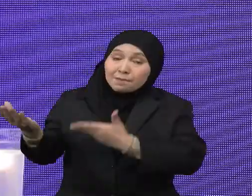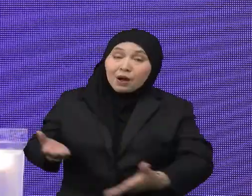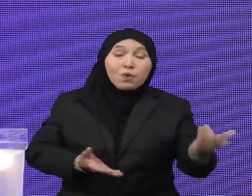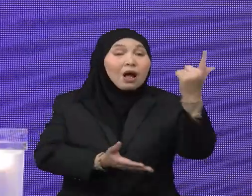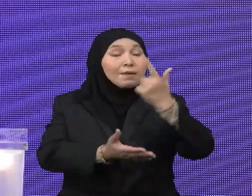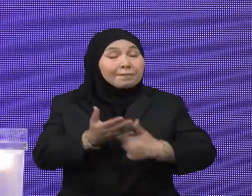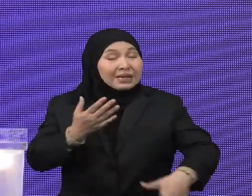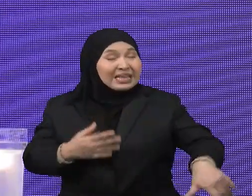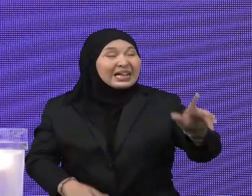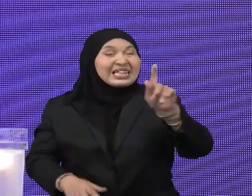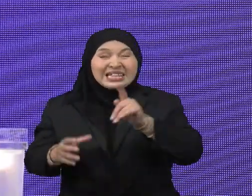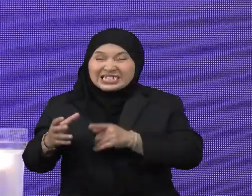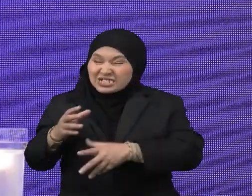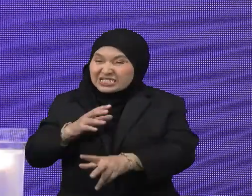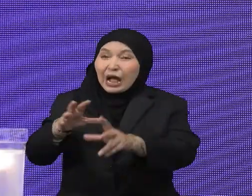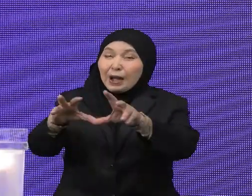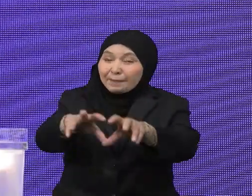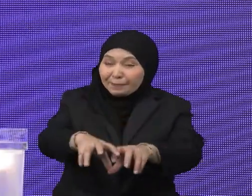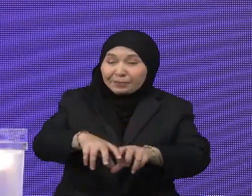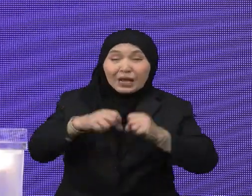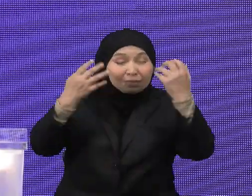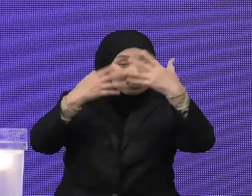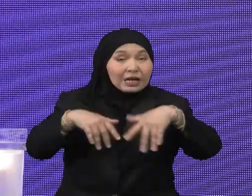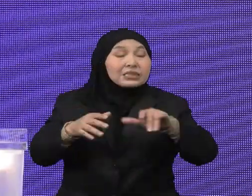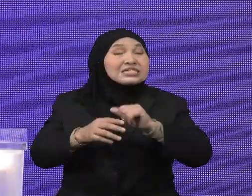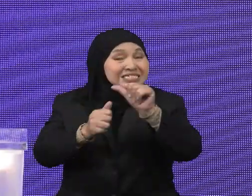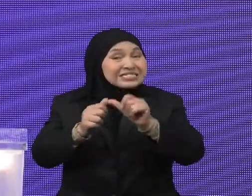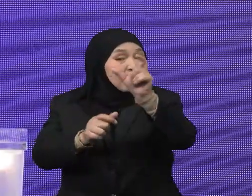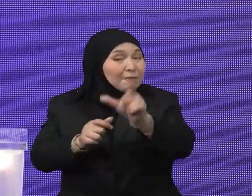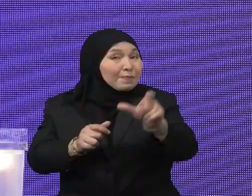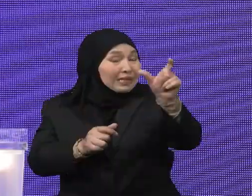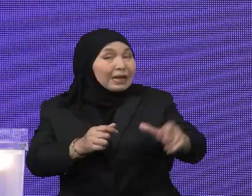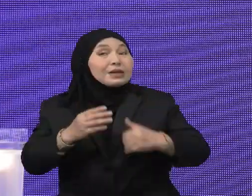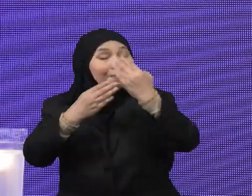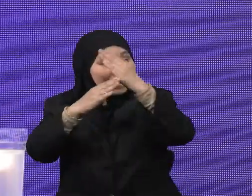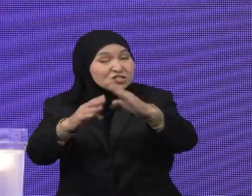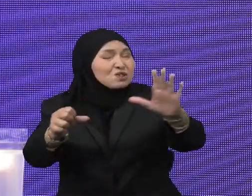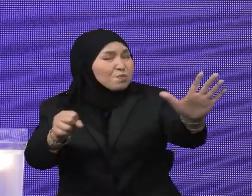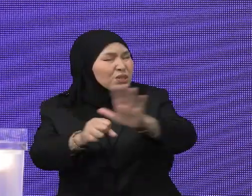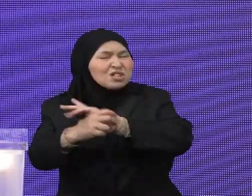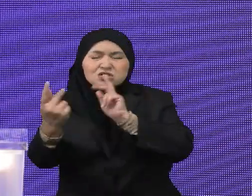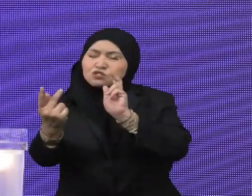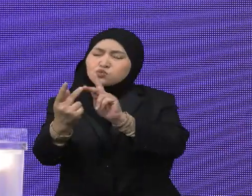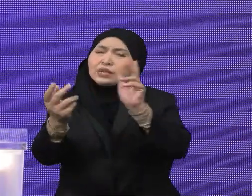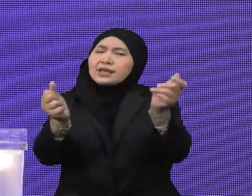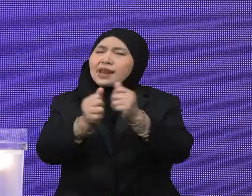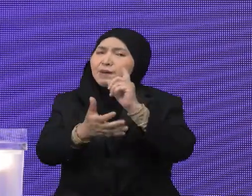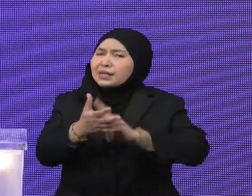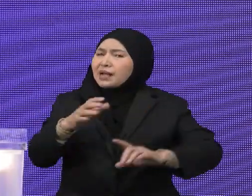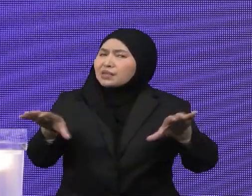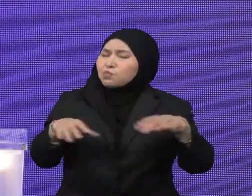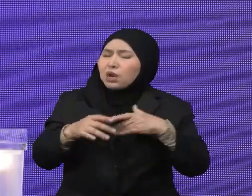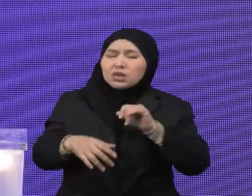yang dikhianatinya itu kemudian setiap orang akan diberi balasan yang sempurna sesuai dengan apa yang dilakukannya dan mereka